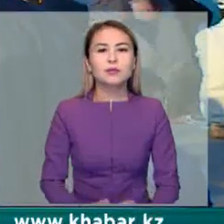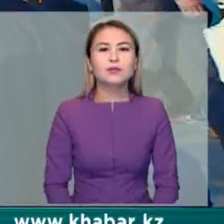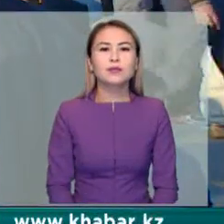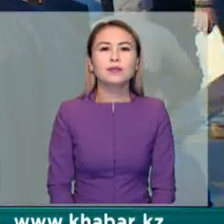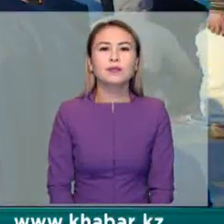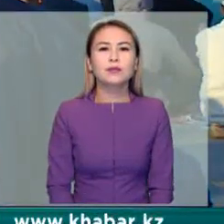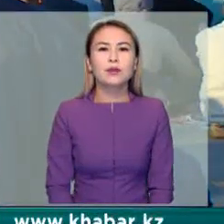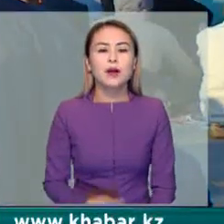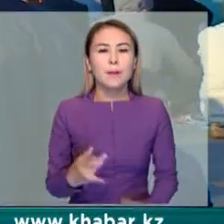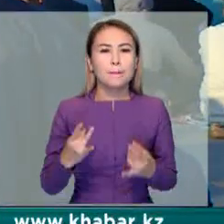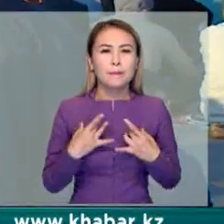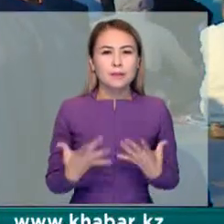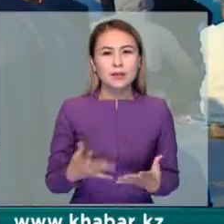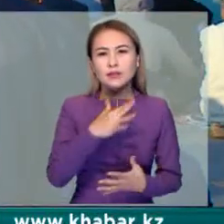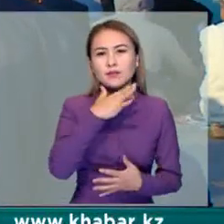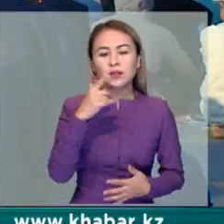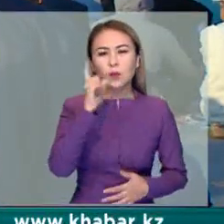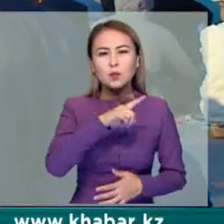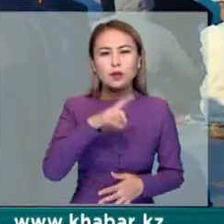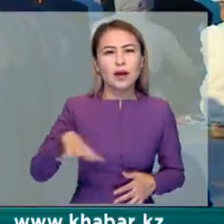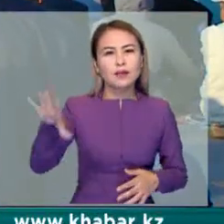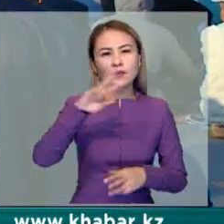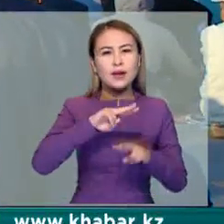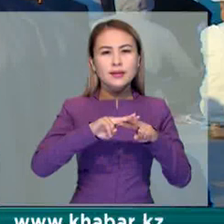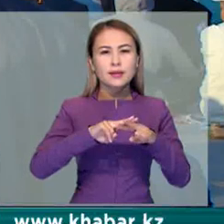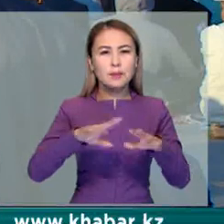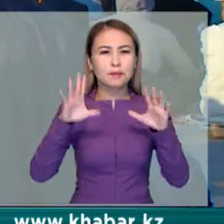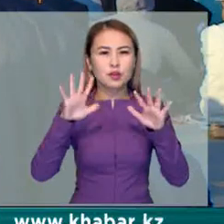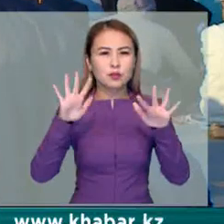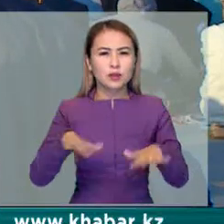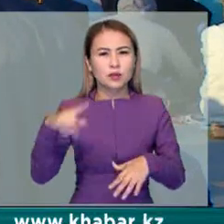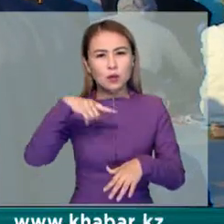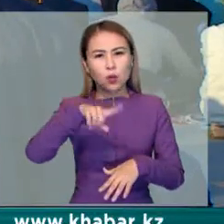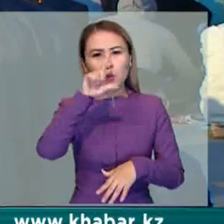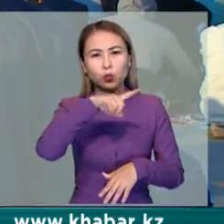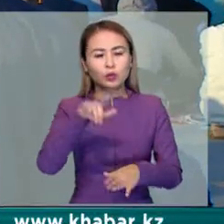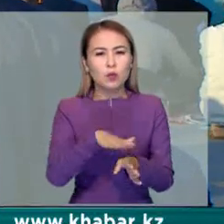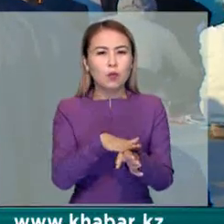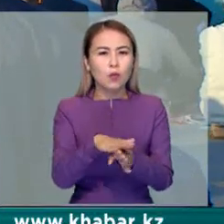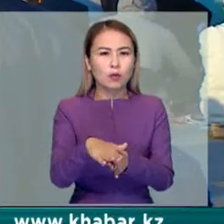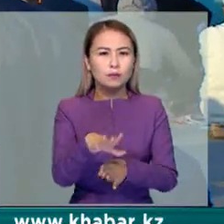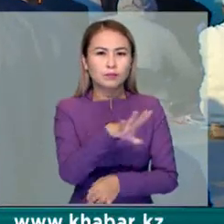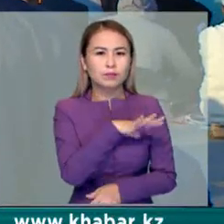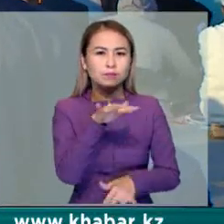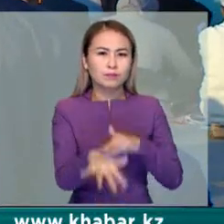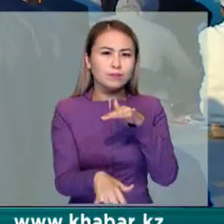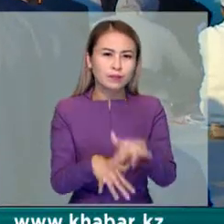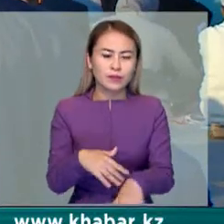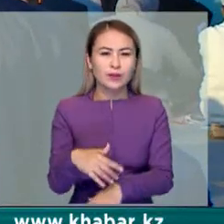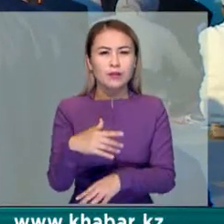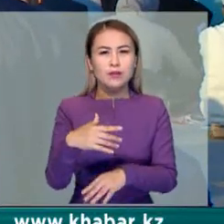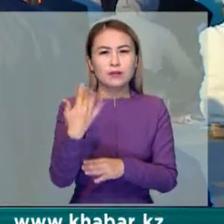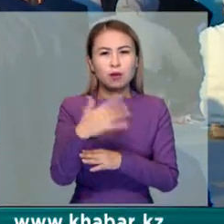құрбан айт мерекесіне ағылып, Астанадағы бүкіл мешіттердің іші халыққа, тәу еткен халыққа толып, сырттың